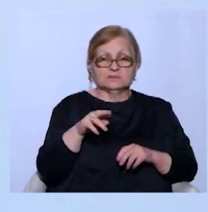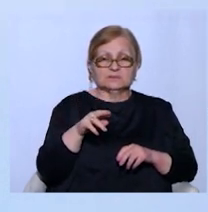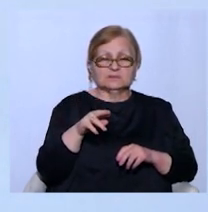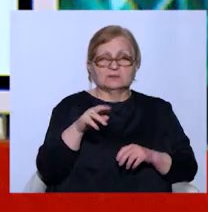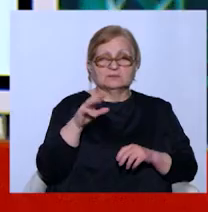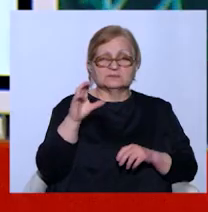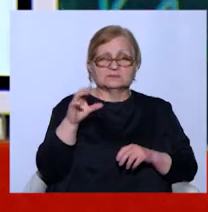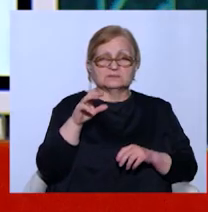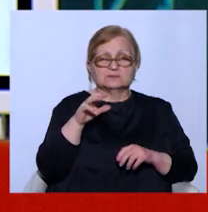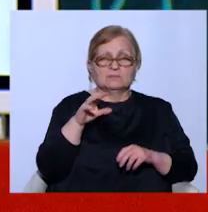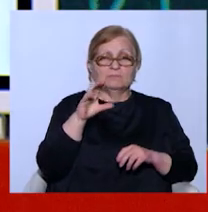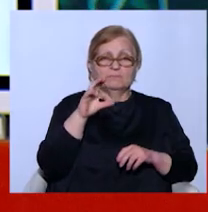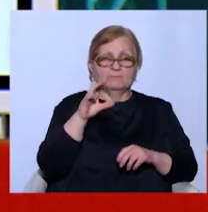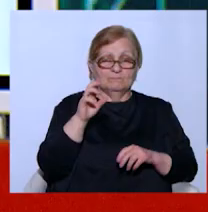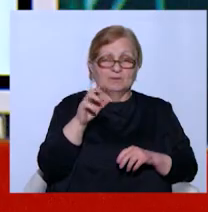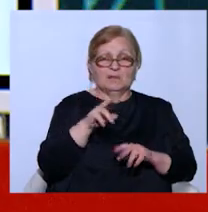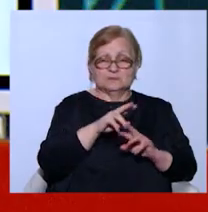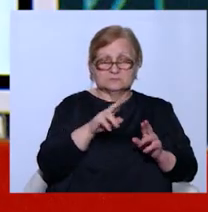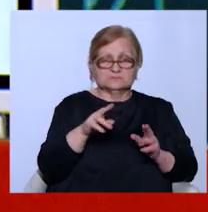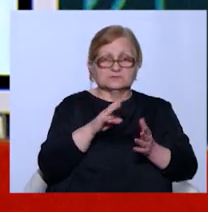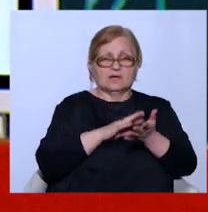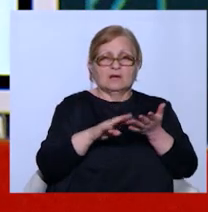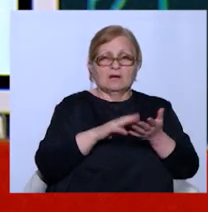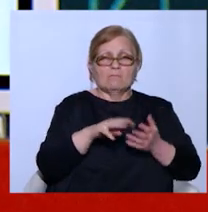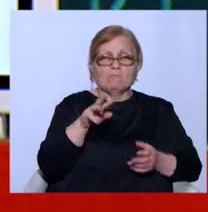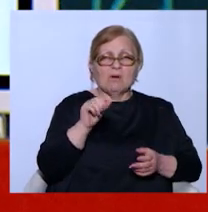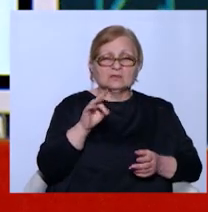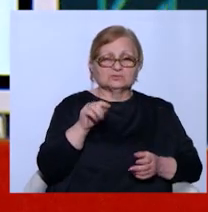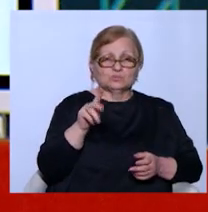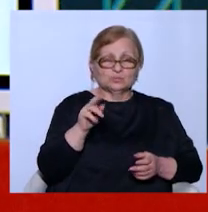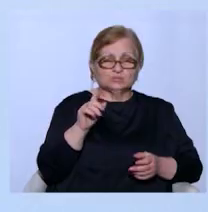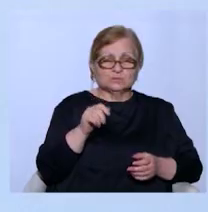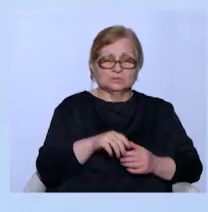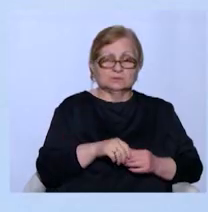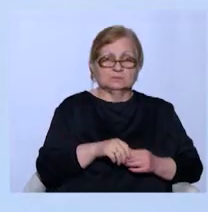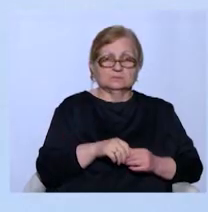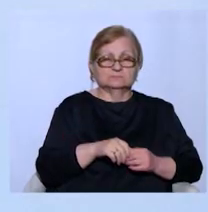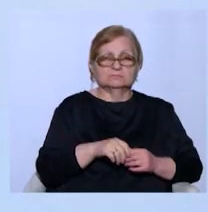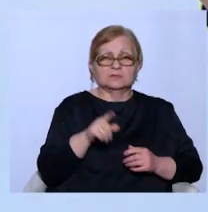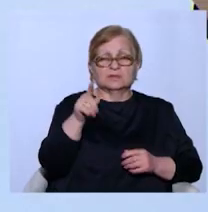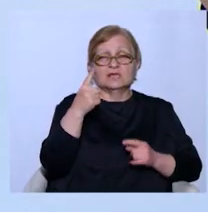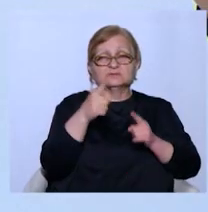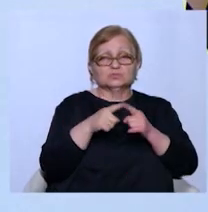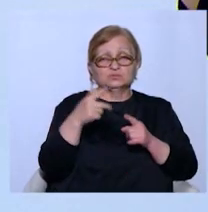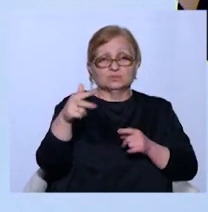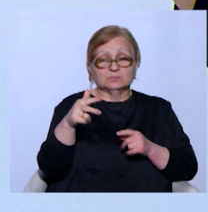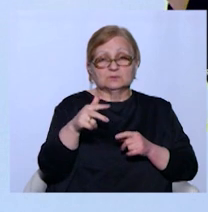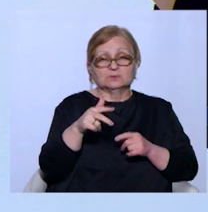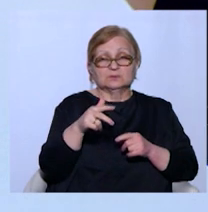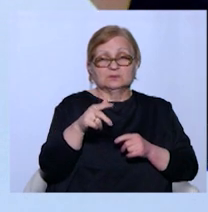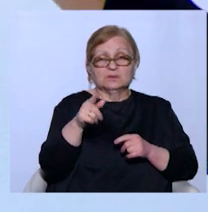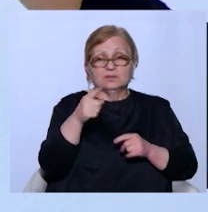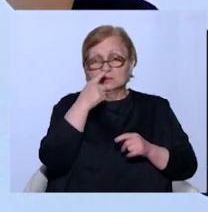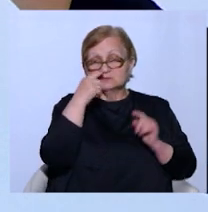CBN. CBN-იც არის მართკუთხა სამკუთხედი. ანუ რომელიცაც აქ ერთი კუთხე 30 გრადუსი და ანალოგიურად